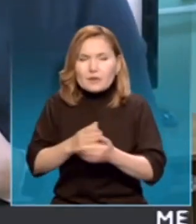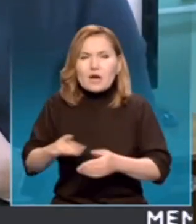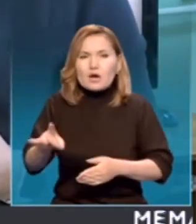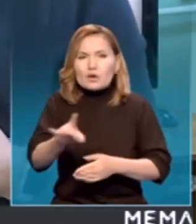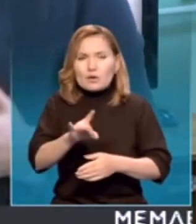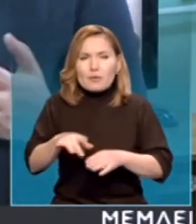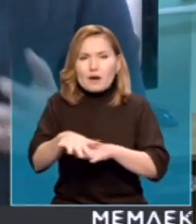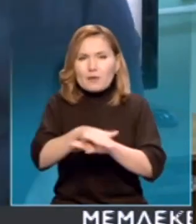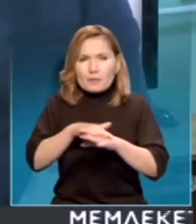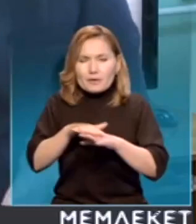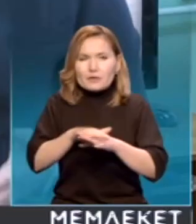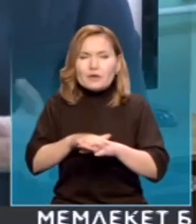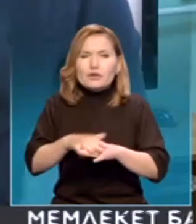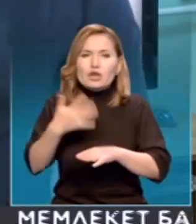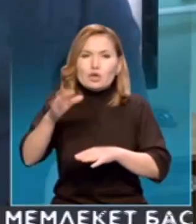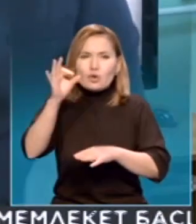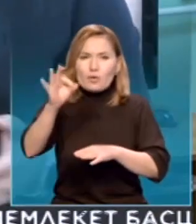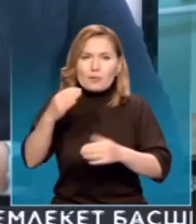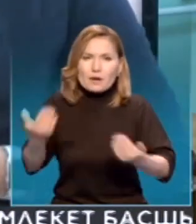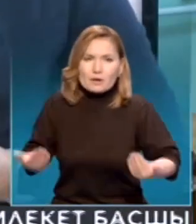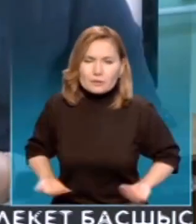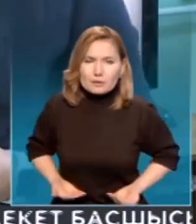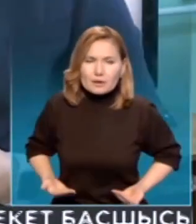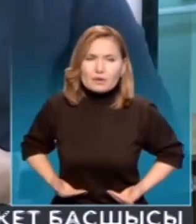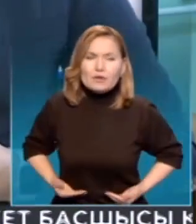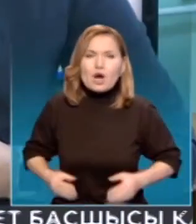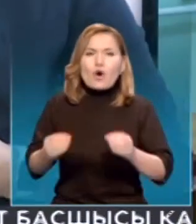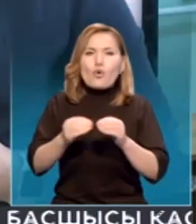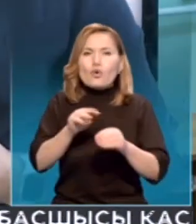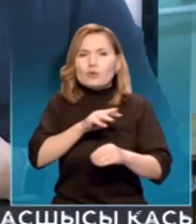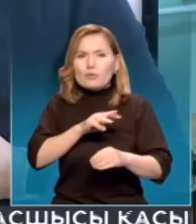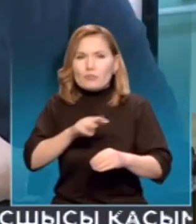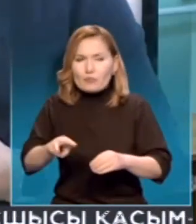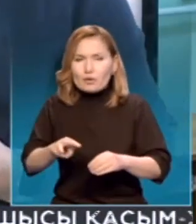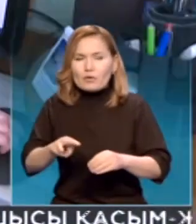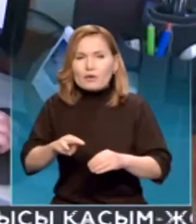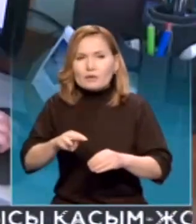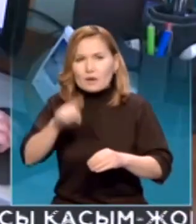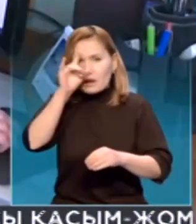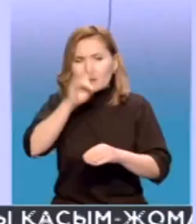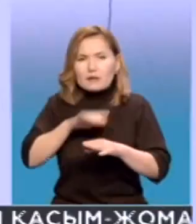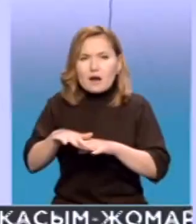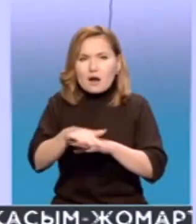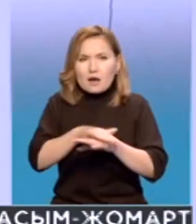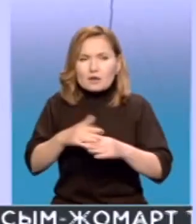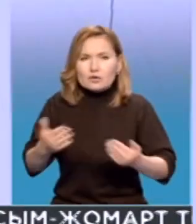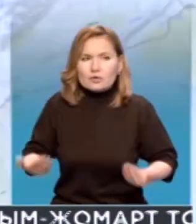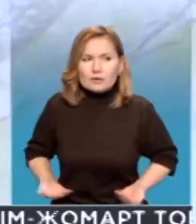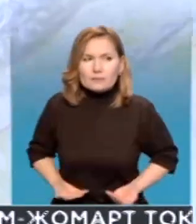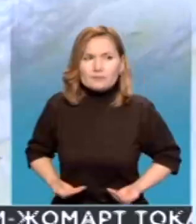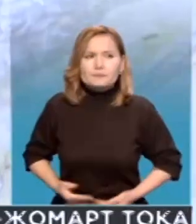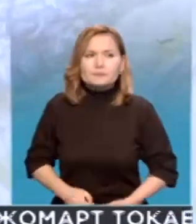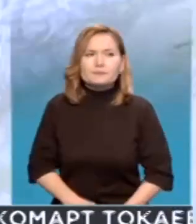республика халқының тең жартысы, немесе 10 миллионнан астам адам тұрады.